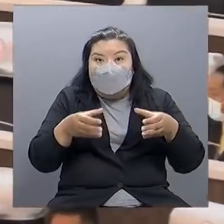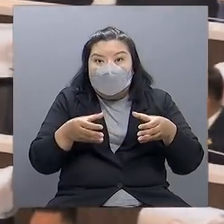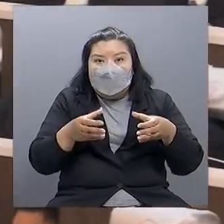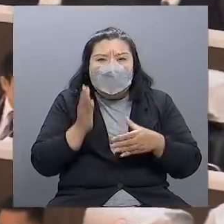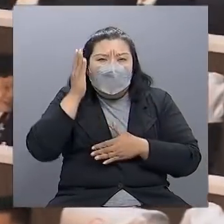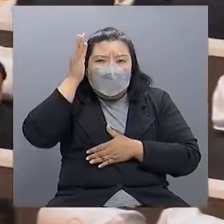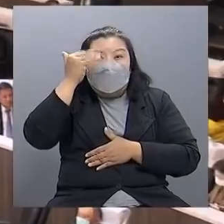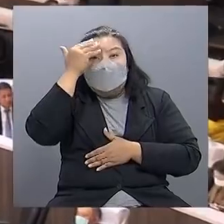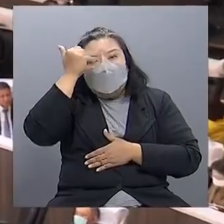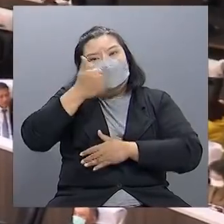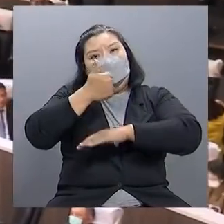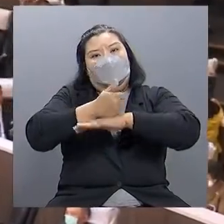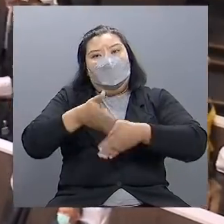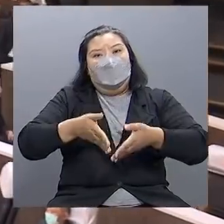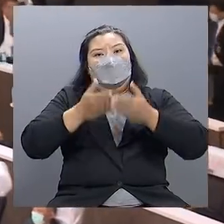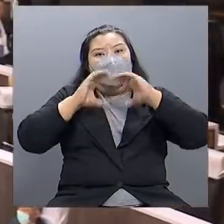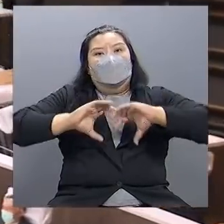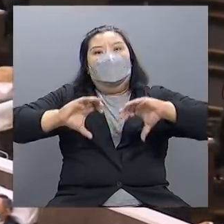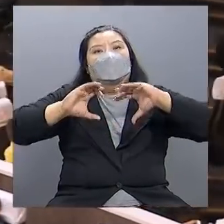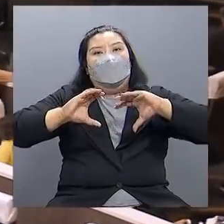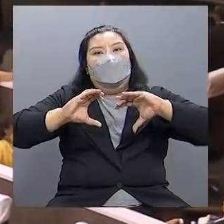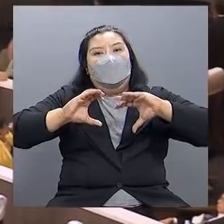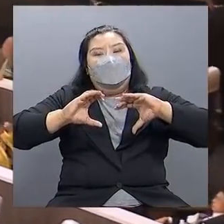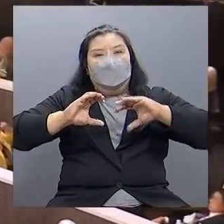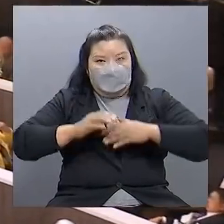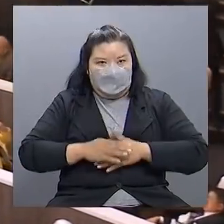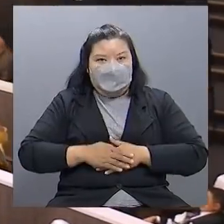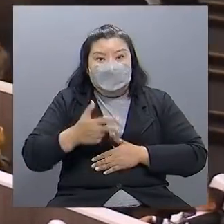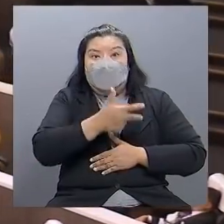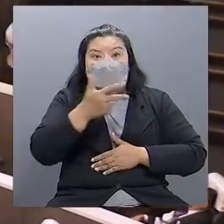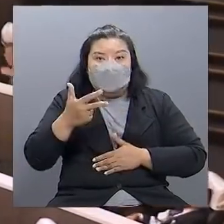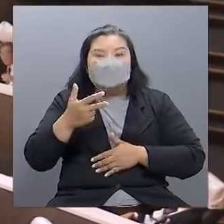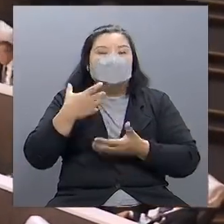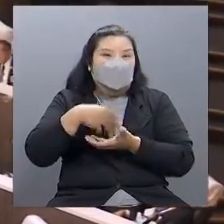การนำจัดตั้งรัฐบาลเราวิไชยคีรี ThaiPBSรายงานอ่ะ